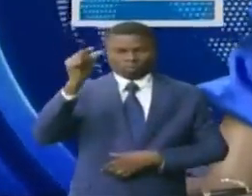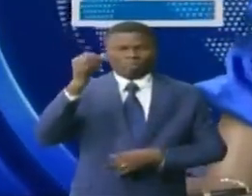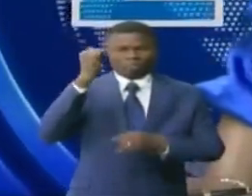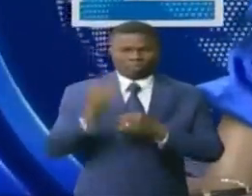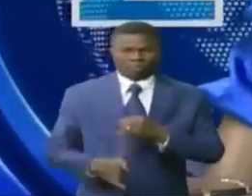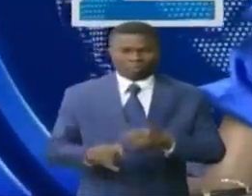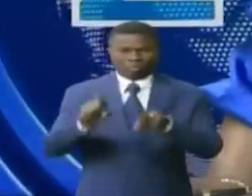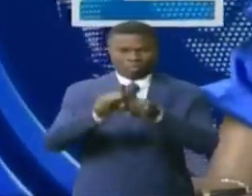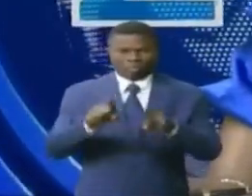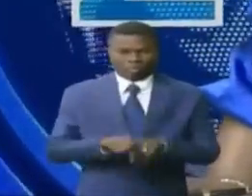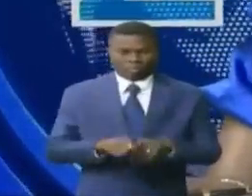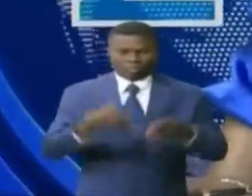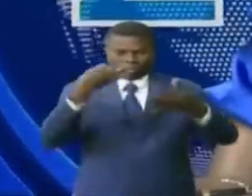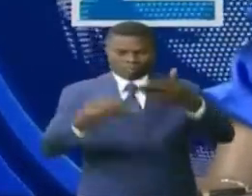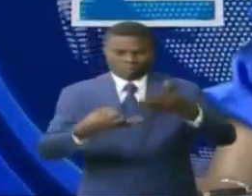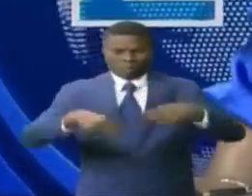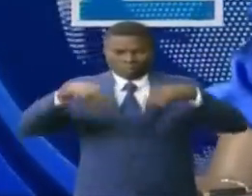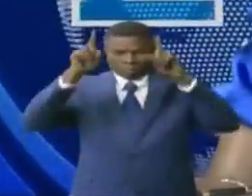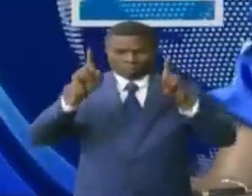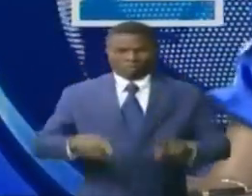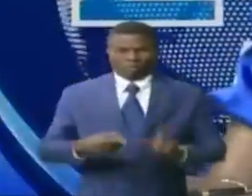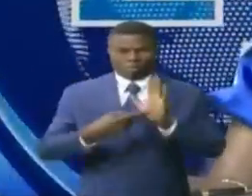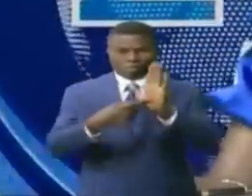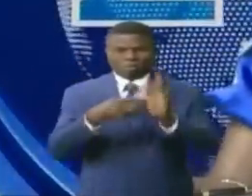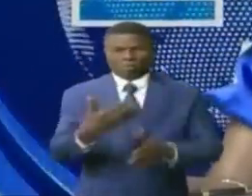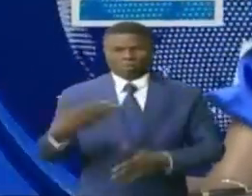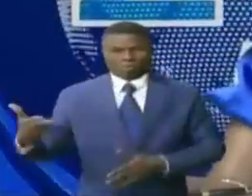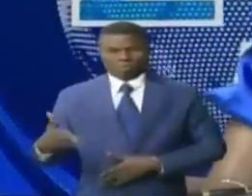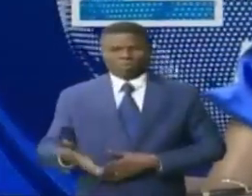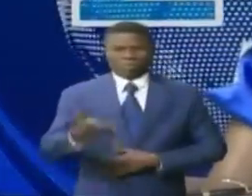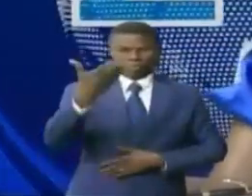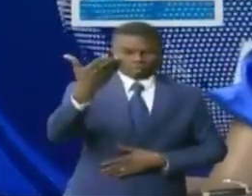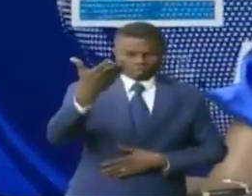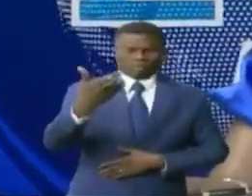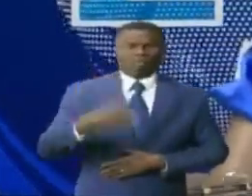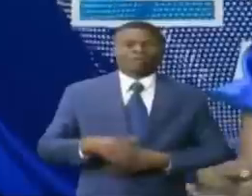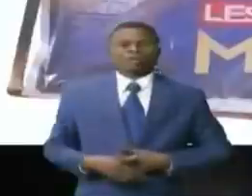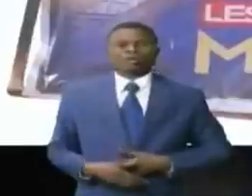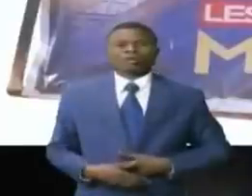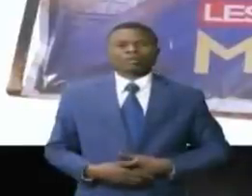clôture de la 7e édition d'Expo Béton. Kibambi Somoïsa et Jean Kazadi.